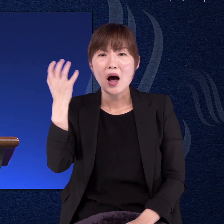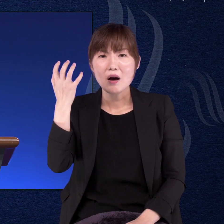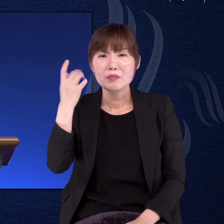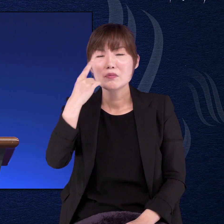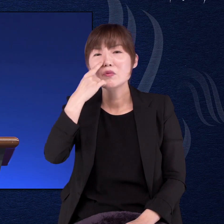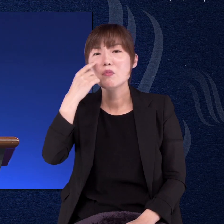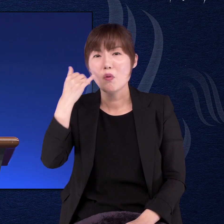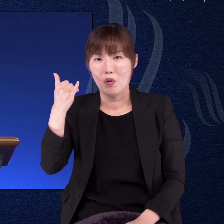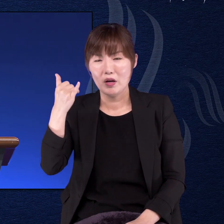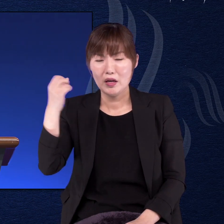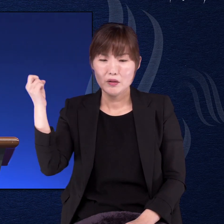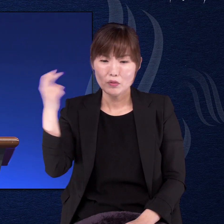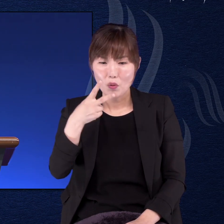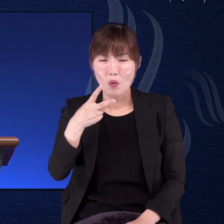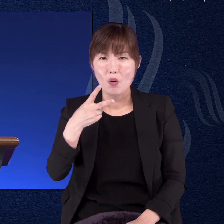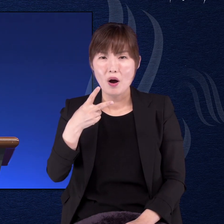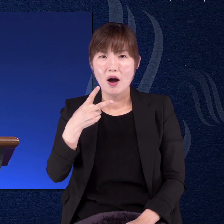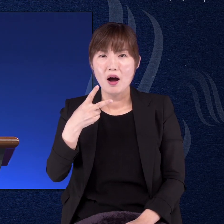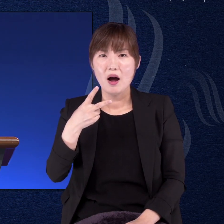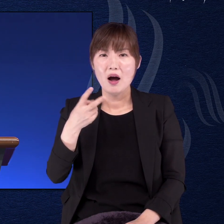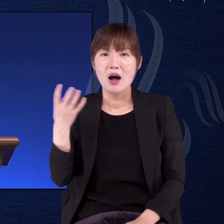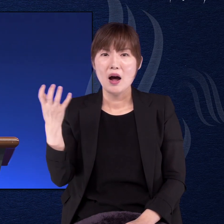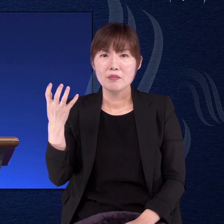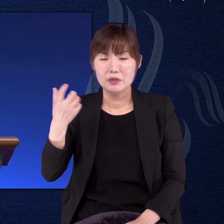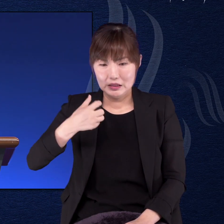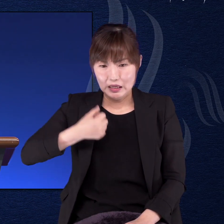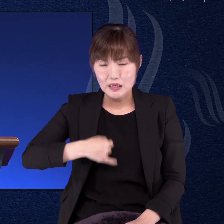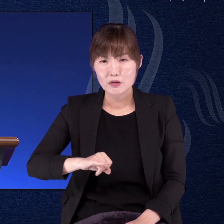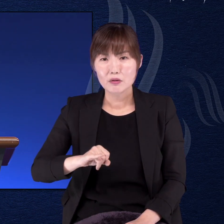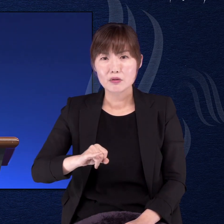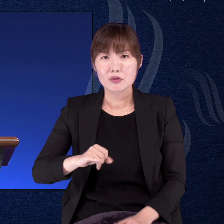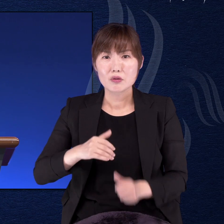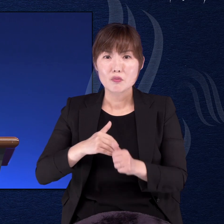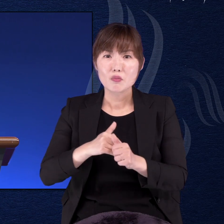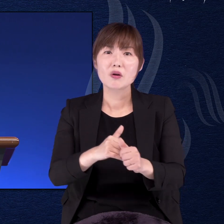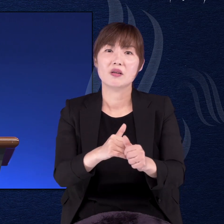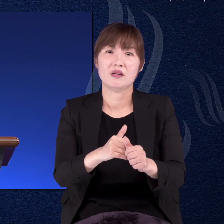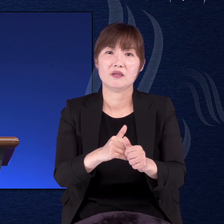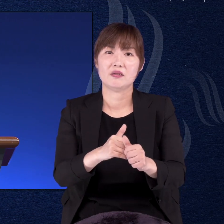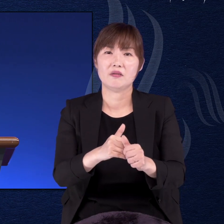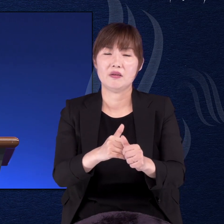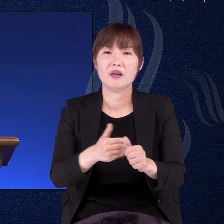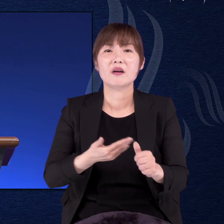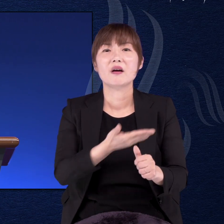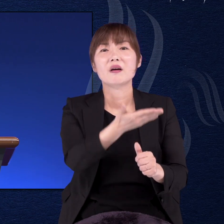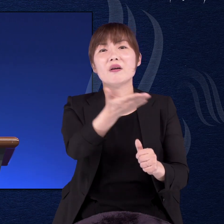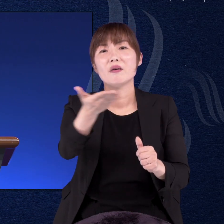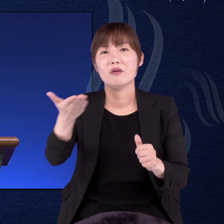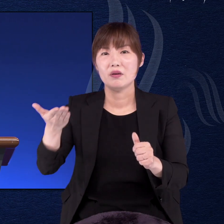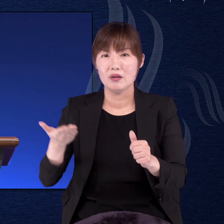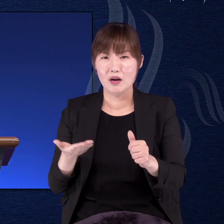우리에게 저들이 네 이웃이란다. 니네가 돌봐야 하지 않겠니?